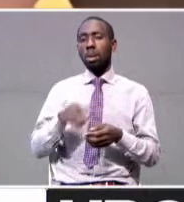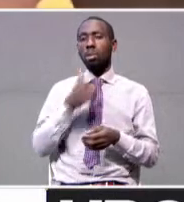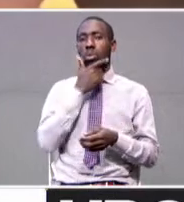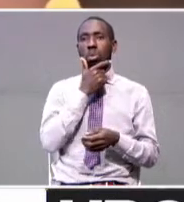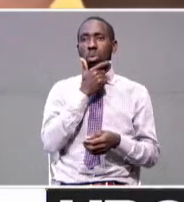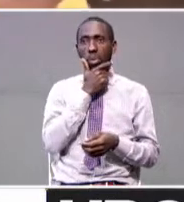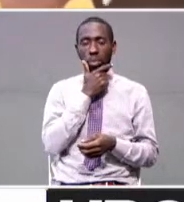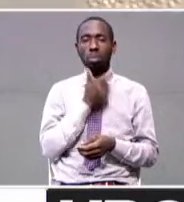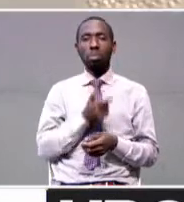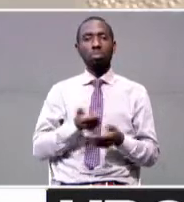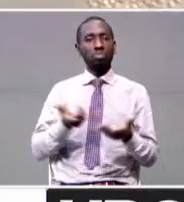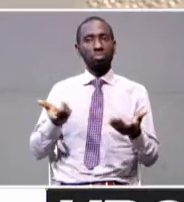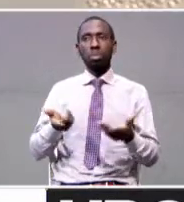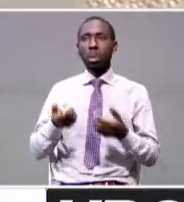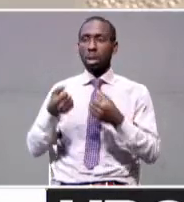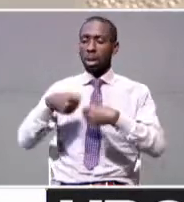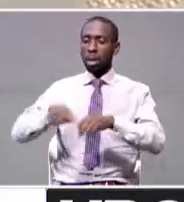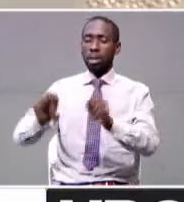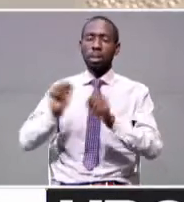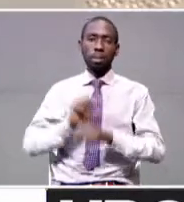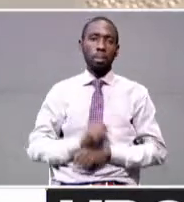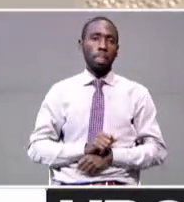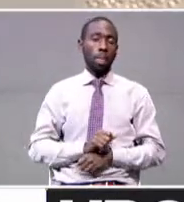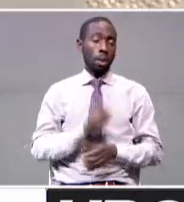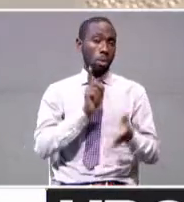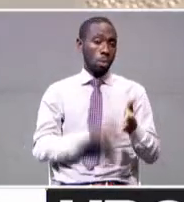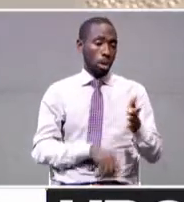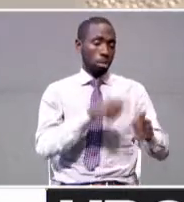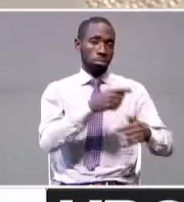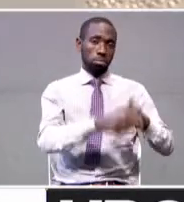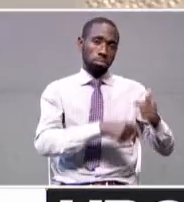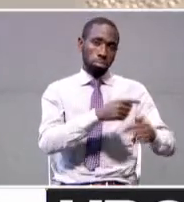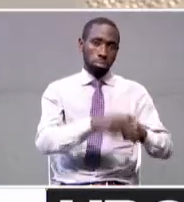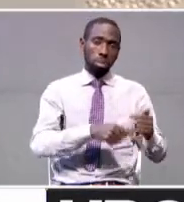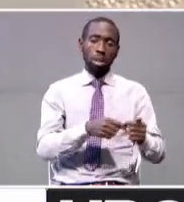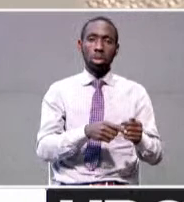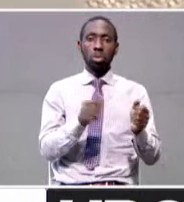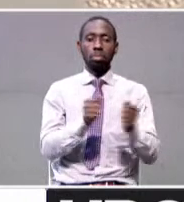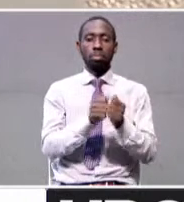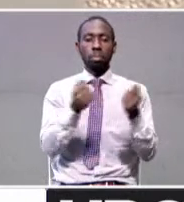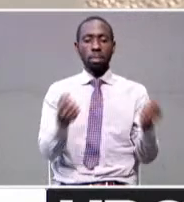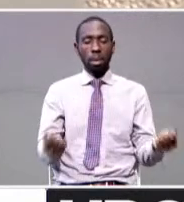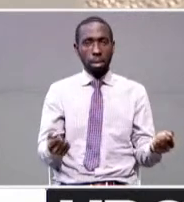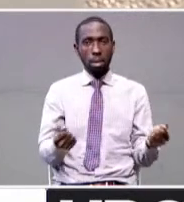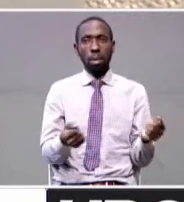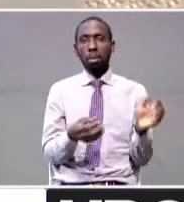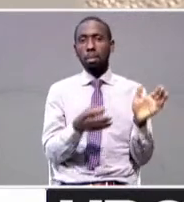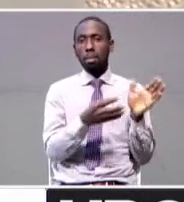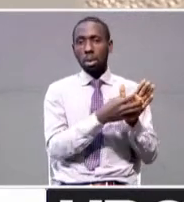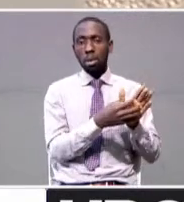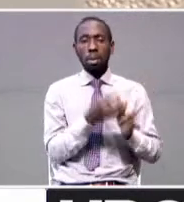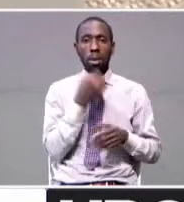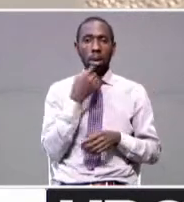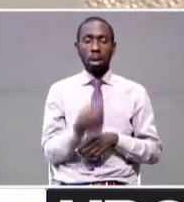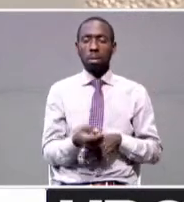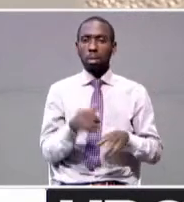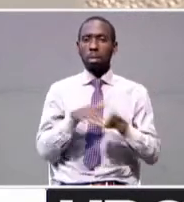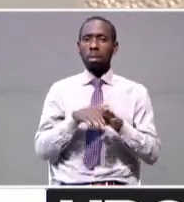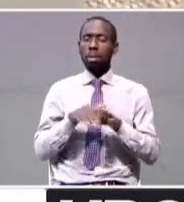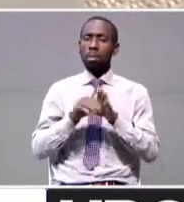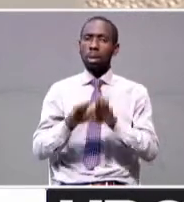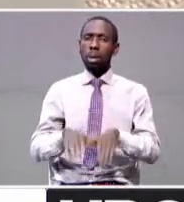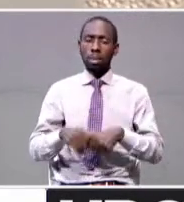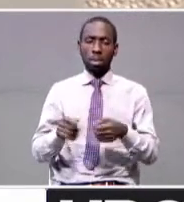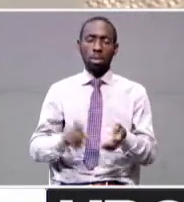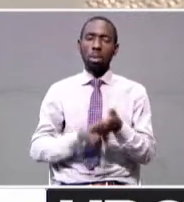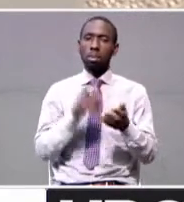NUP okukola kye yakola. Ekintu ekyali kigenda mu maaso mu mawulire abagamba nti ababaka baafuna ssente